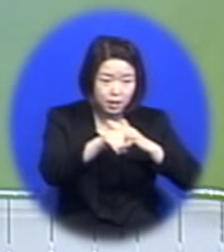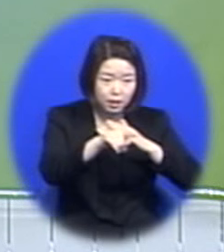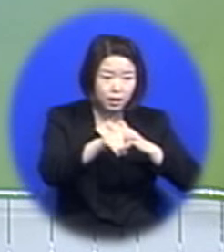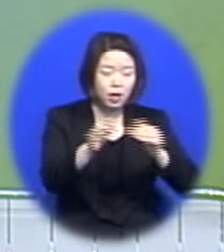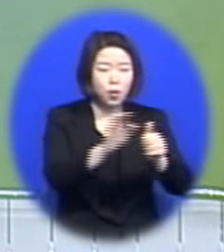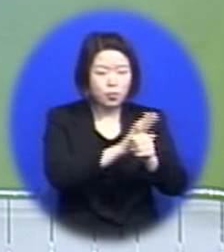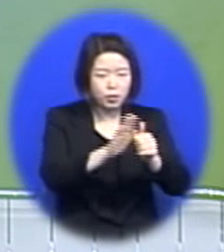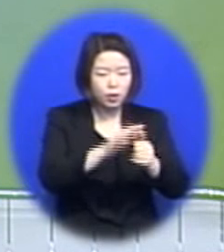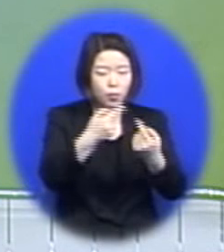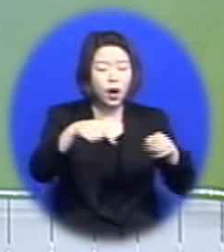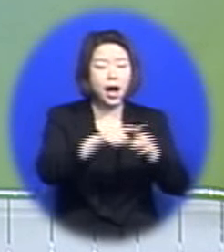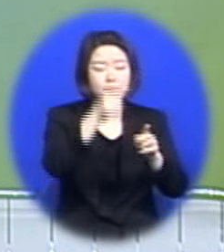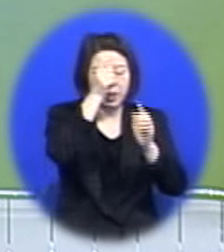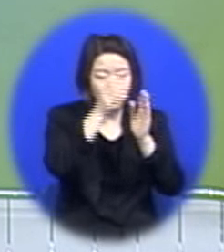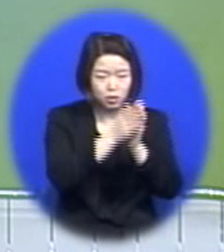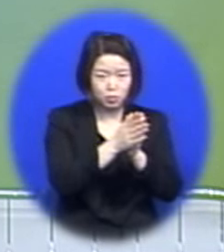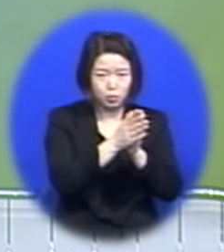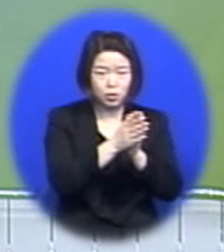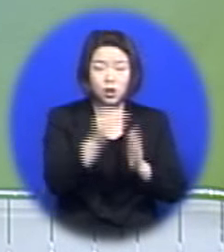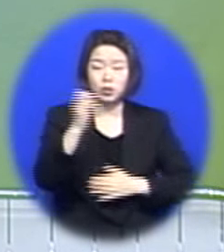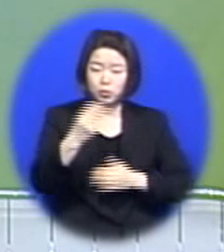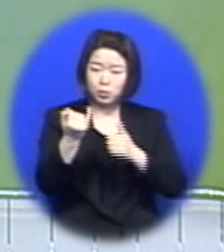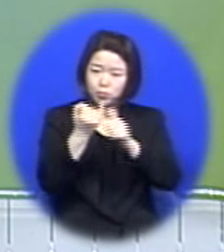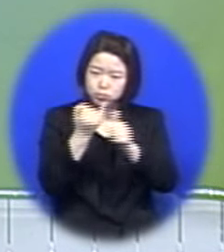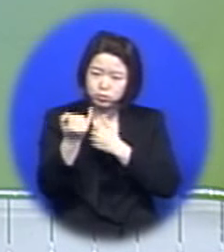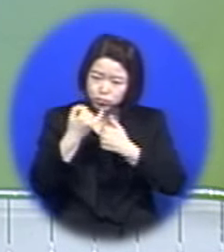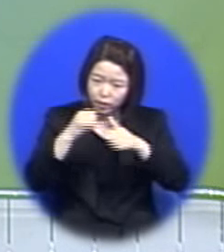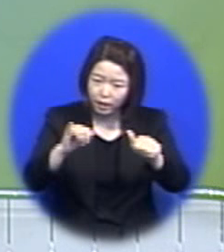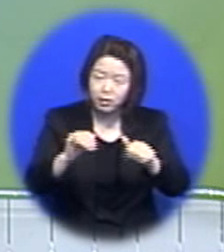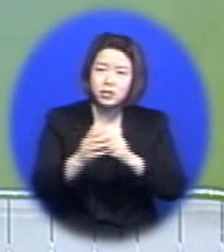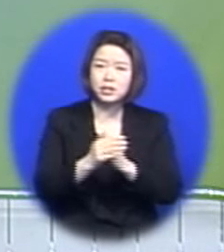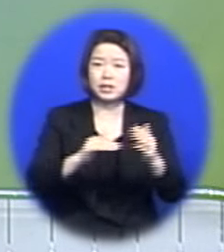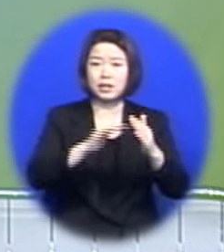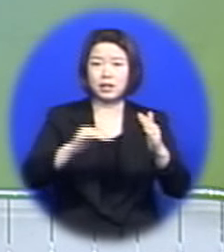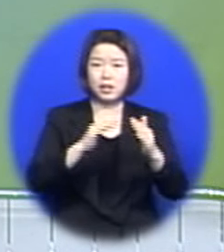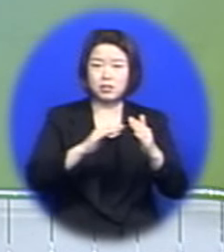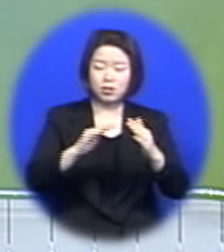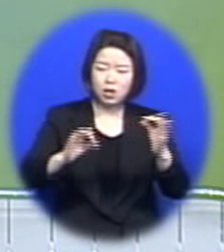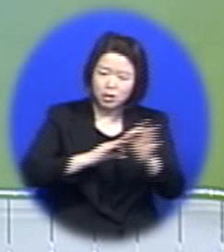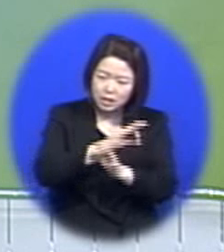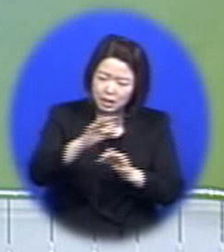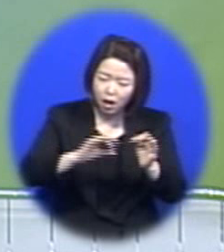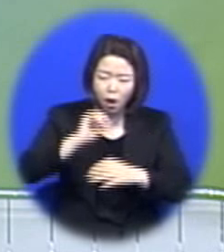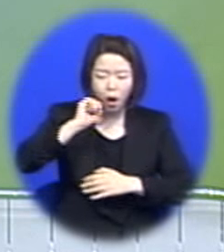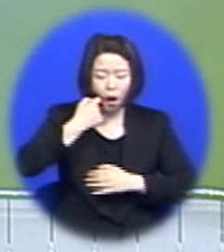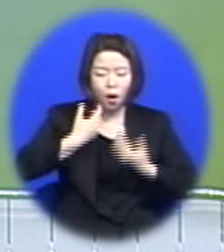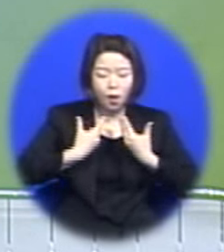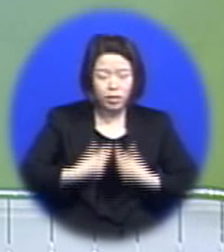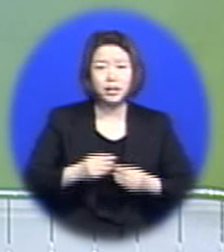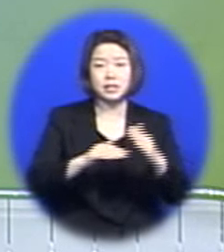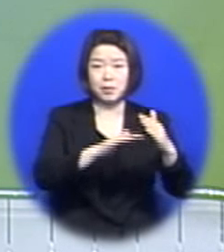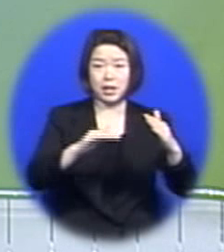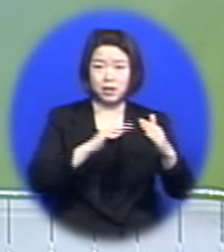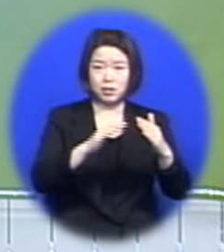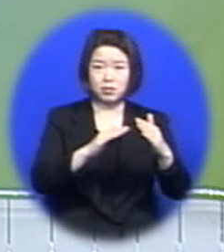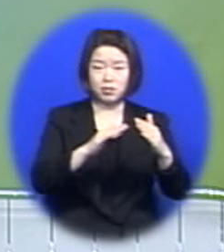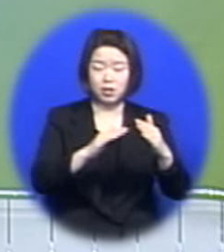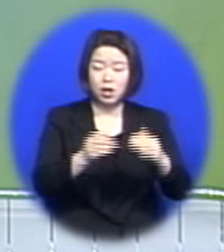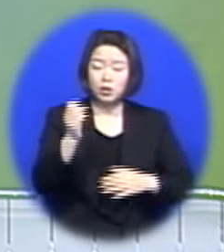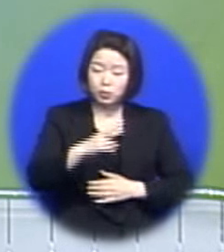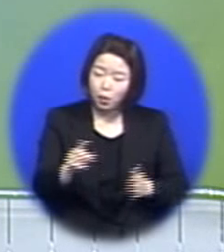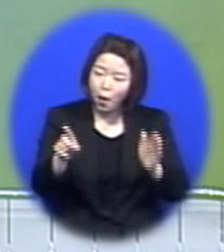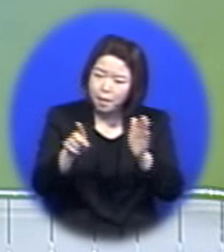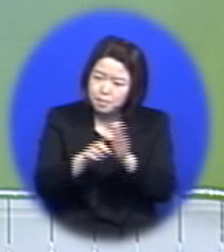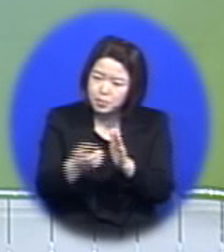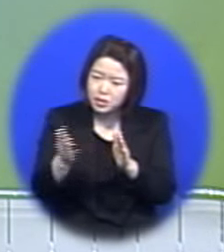기도합니다. 부부관계가 깨어진 가정들, 재정이 어려워서 낙심한 가정들, 믿는다고 하면서도